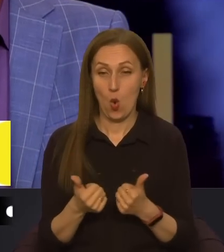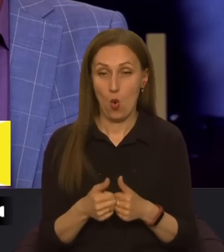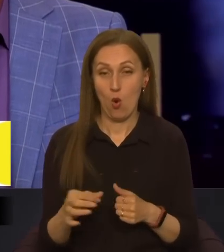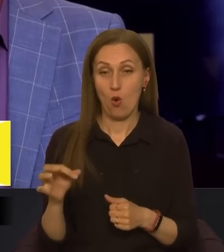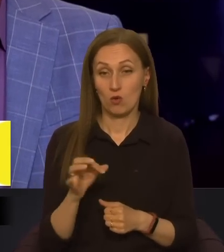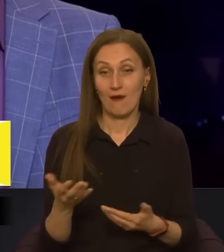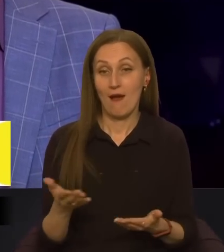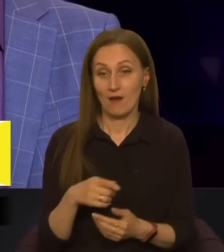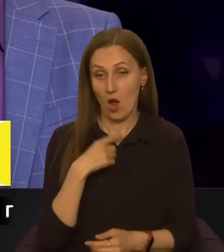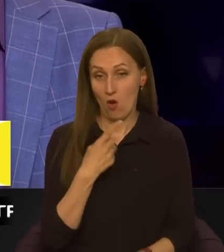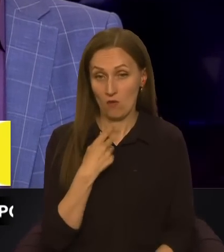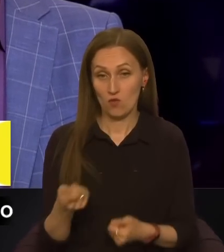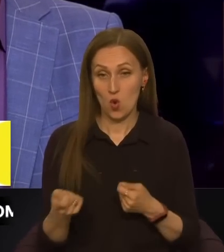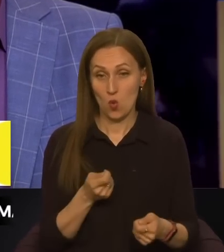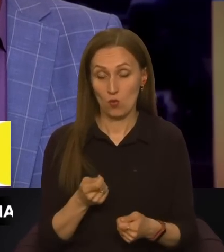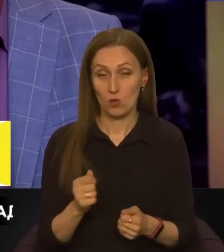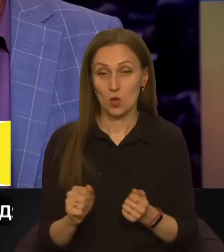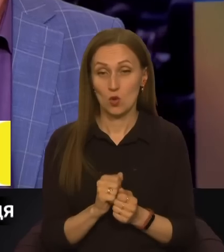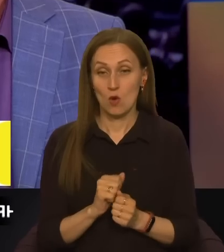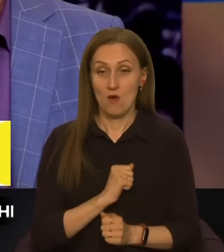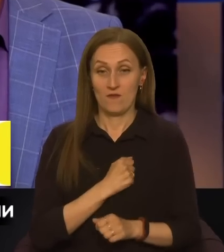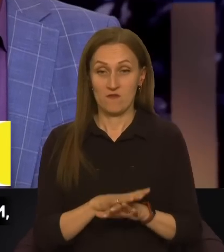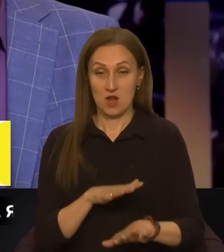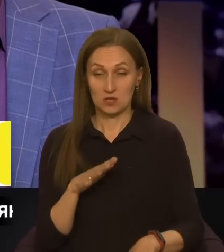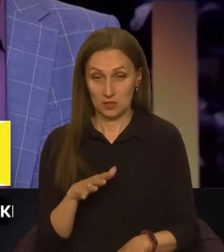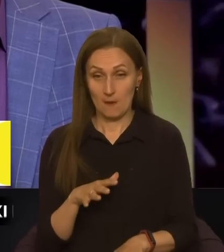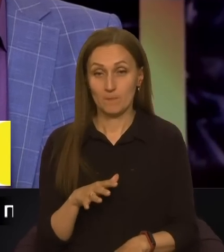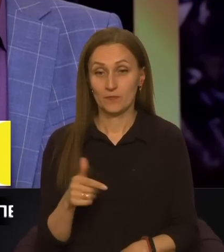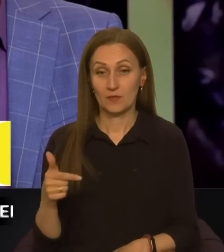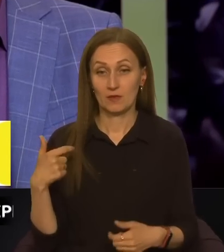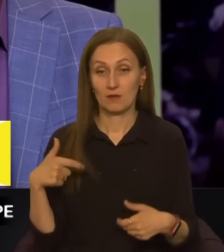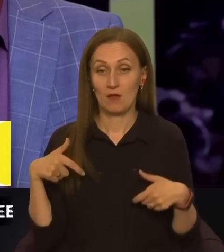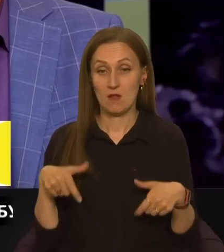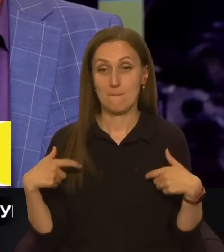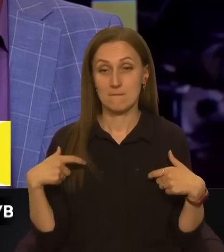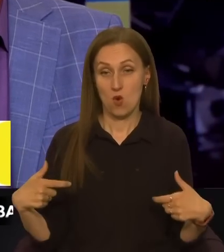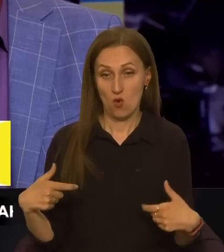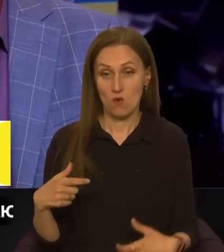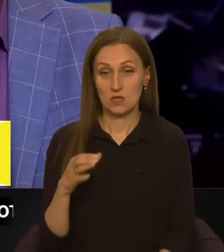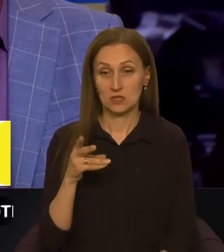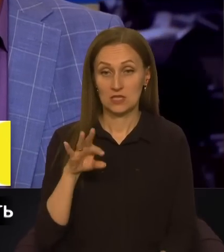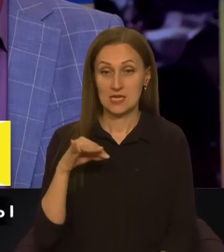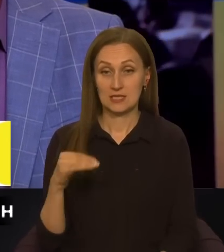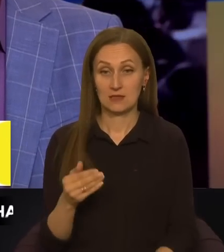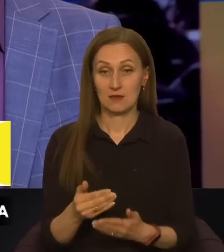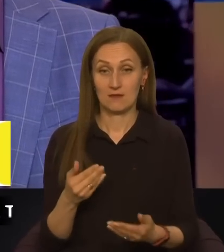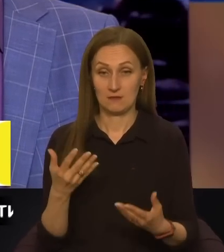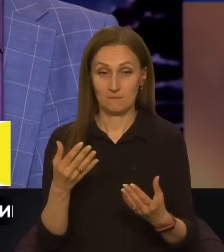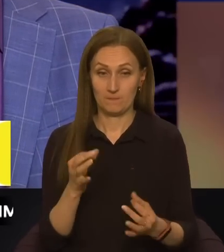яке говорив командувач сухопутних військ генерал-полковник Олександр Сирський